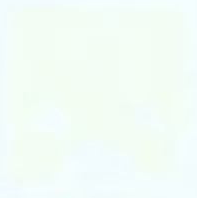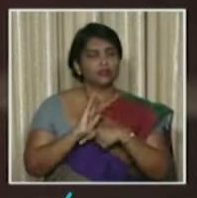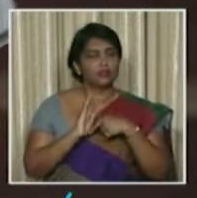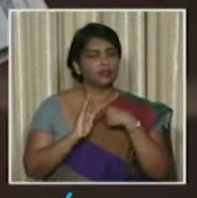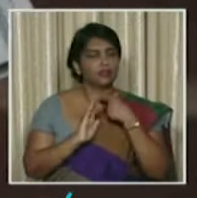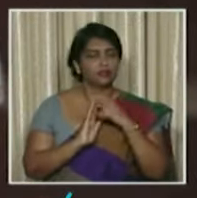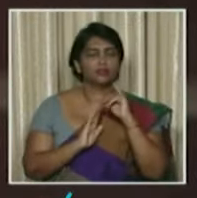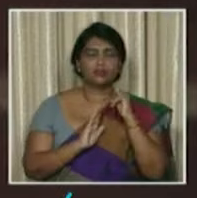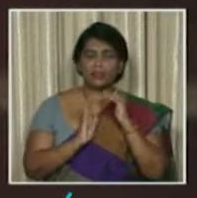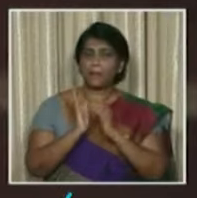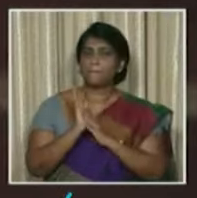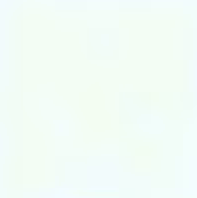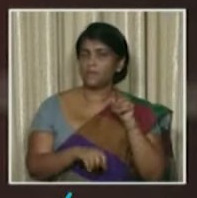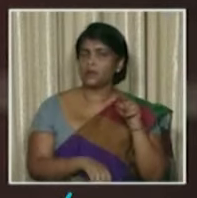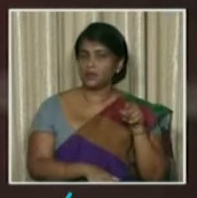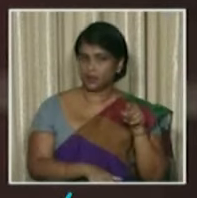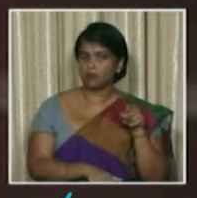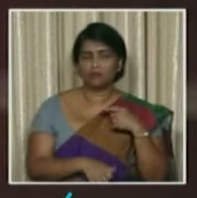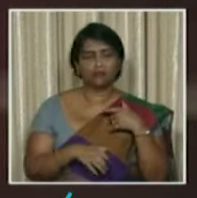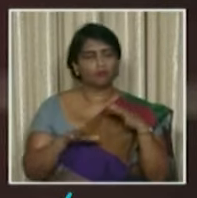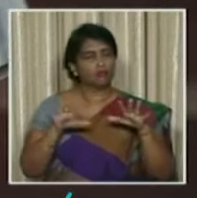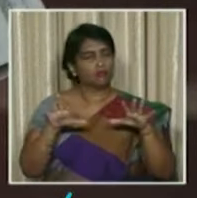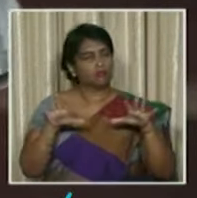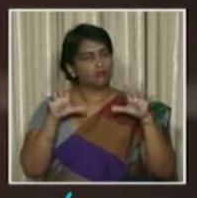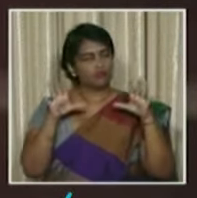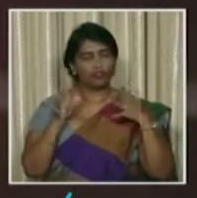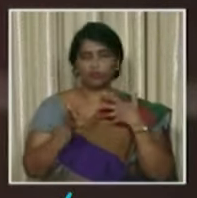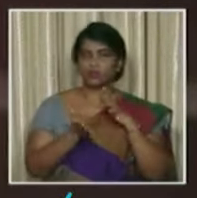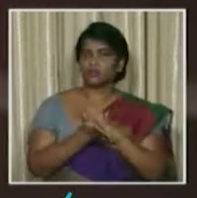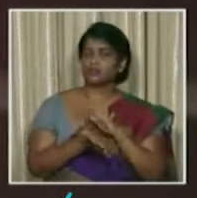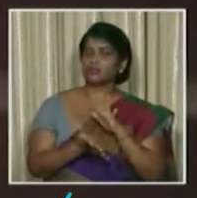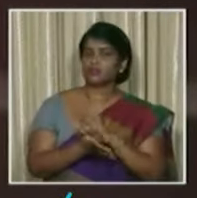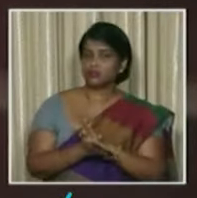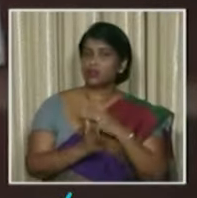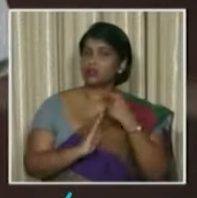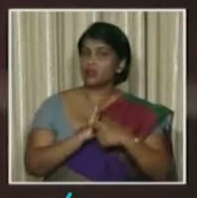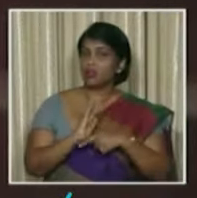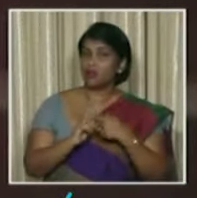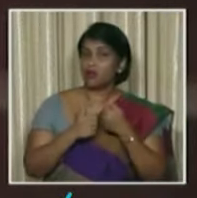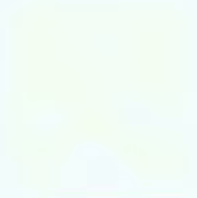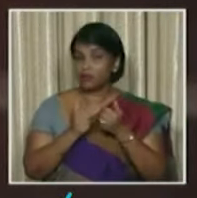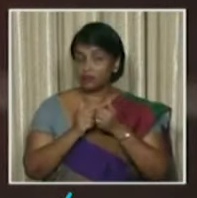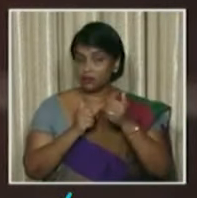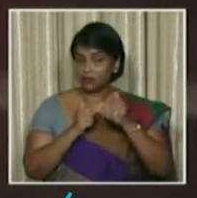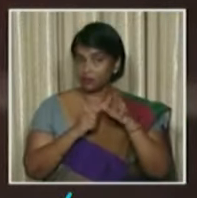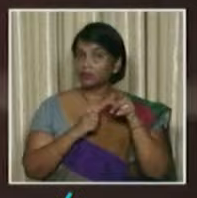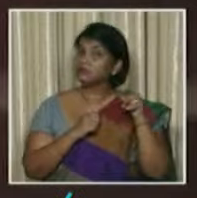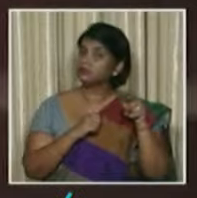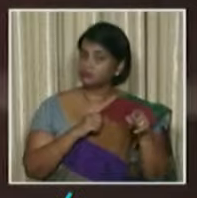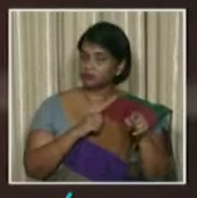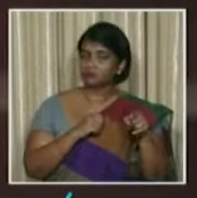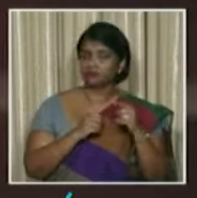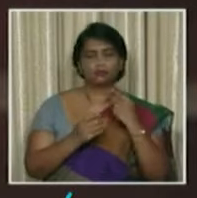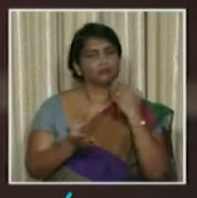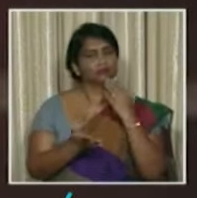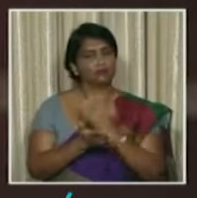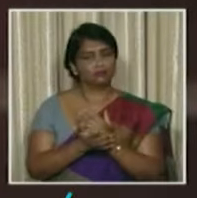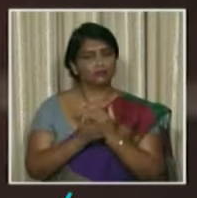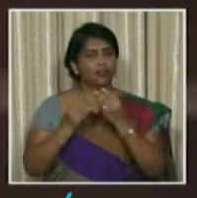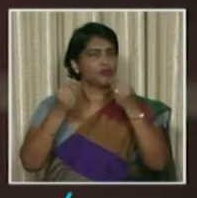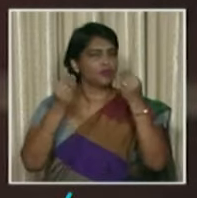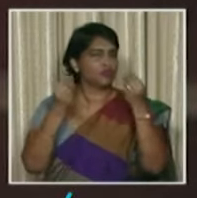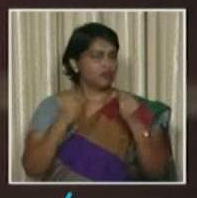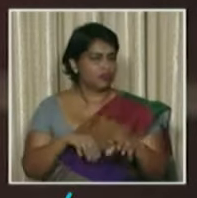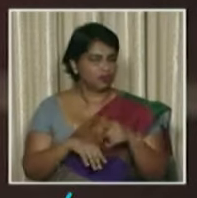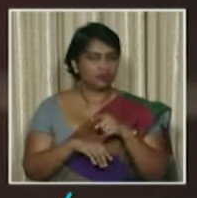සමහර මාධ්‍යවේදියෝ ඉන්නවා උදුම සතුටක් ලබනවා මේ රටේ හොඳ දෙයක් වෙන්න යනවා නම් ඒක වලක්වලා ඒක කඩාකප්පල්